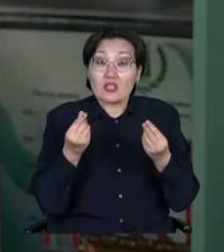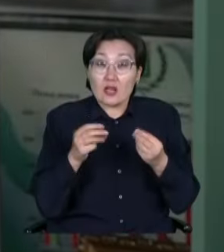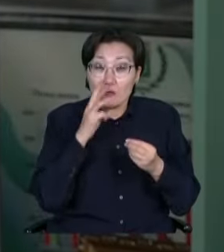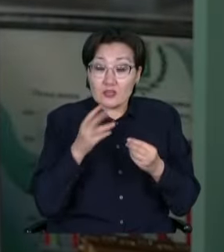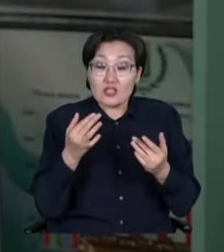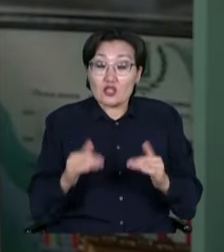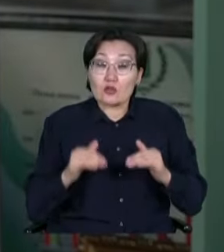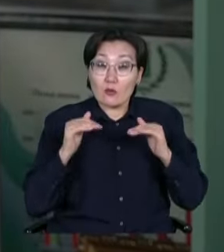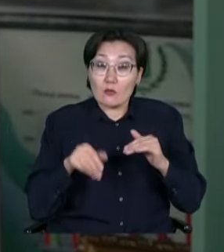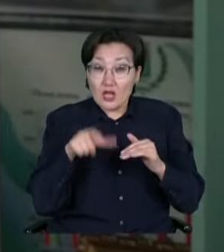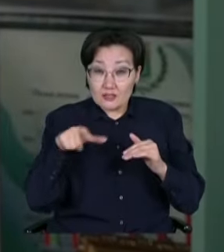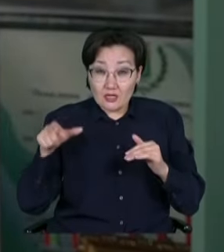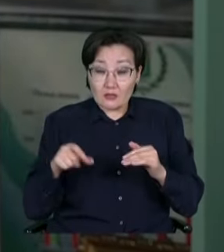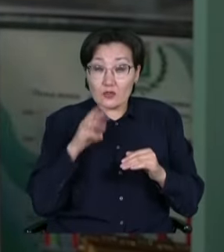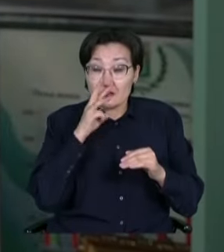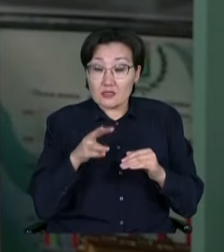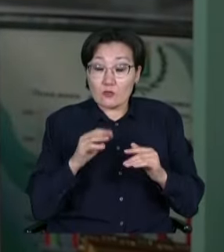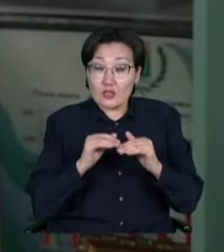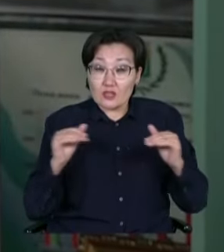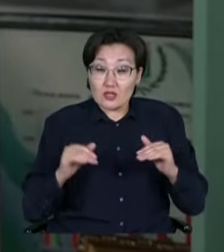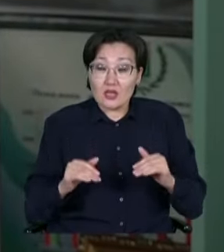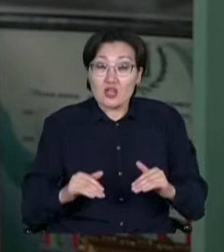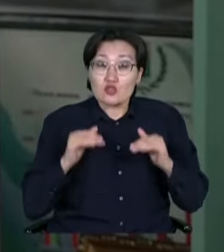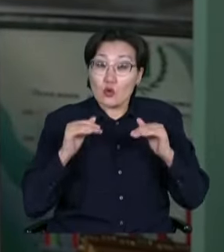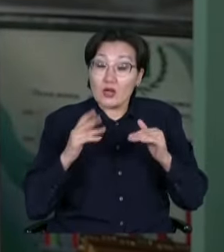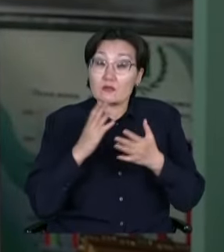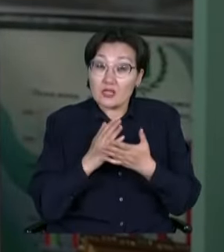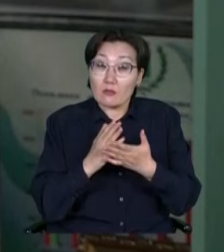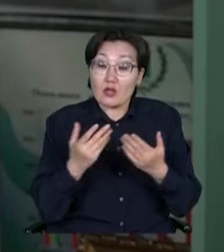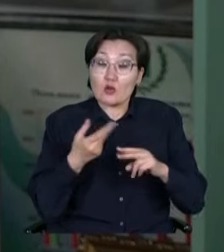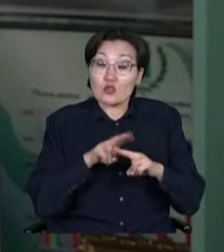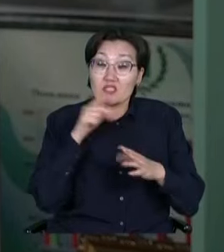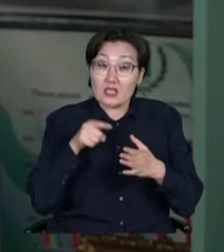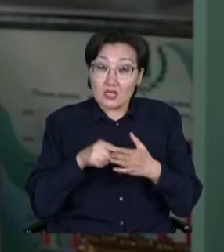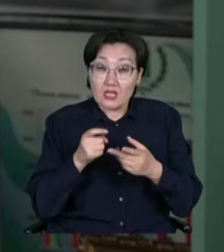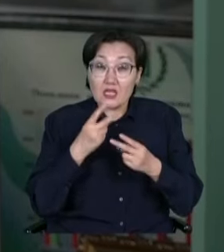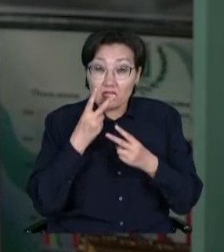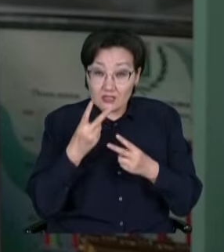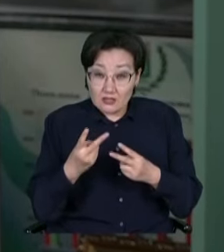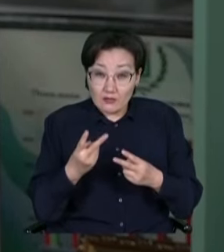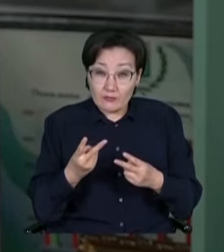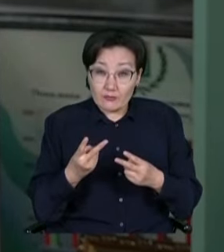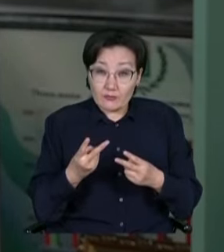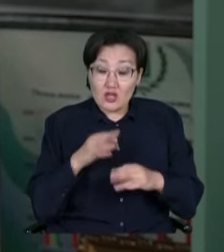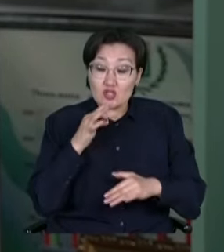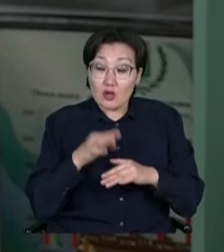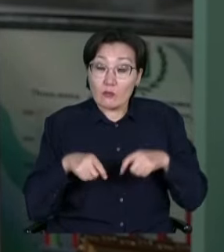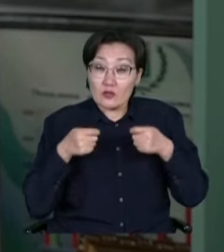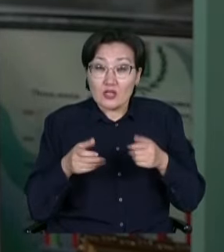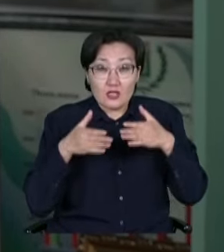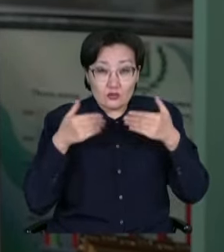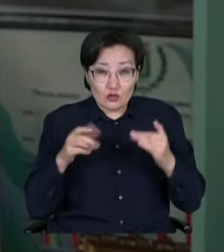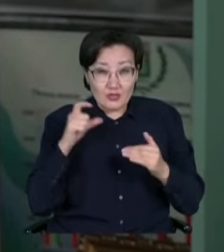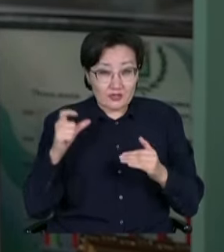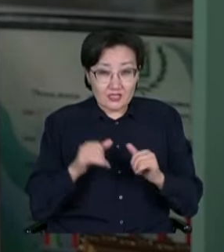жатыр? Азаматтардың табыс деңгейі қалай жоғарылап жатыр ма? Міне осы сұрақтарға қарай егер шолу жасасақ, жоқ,